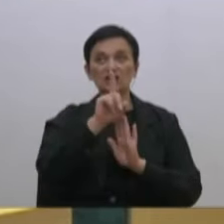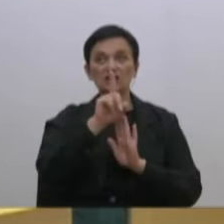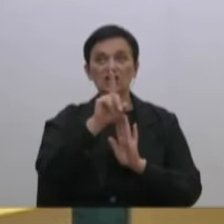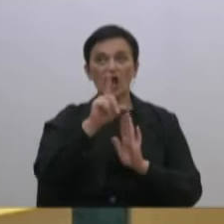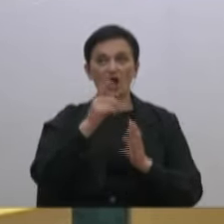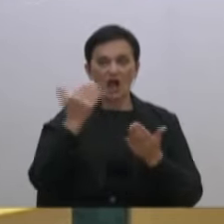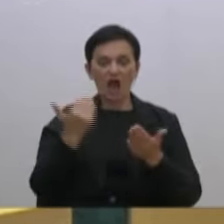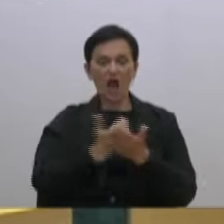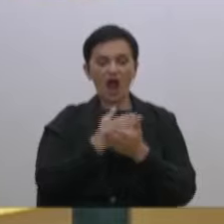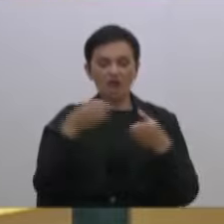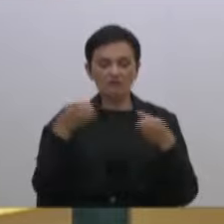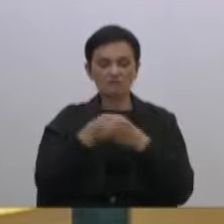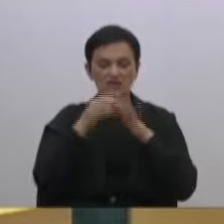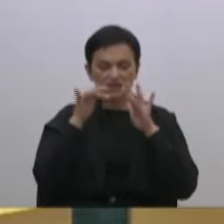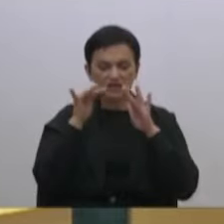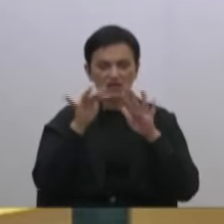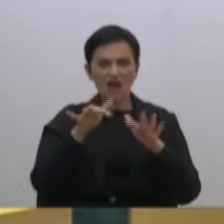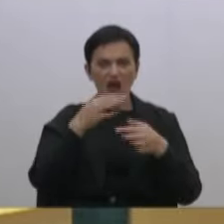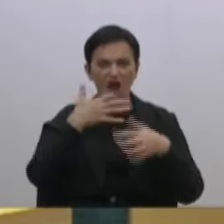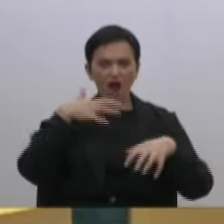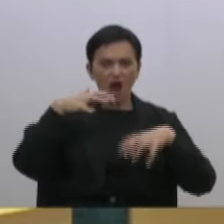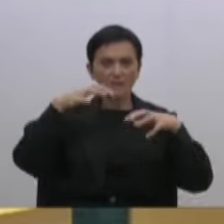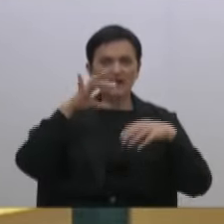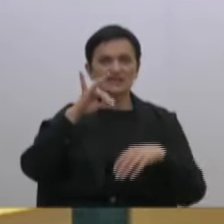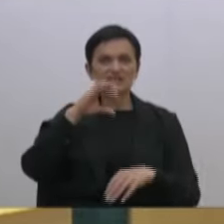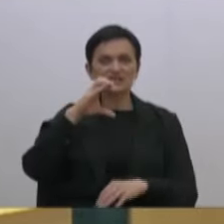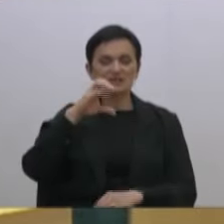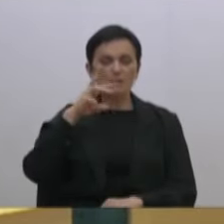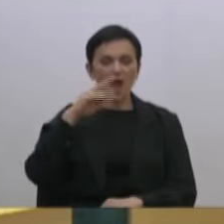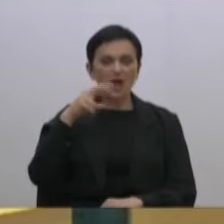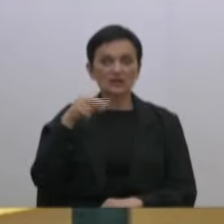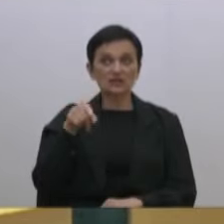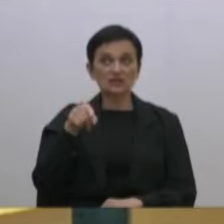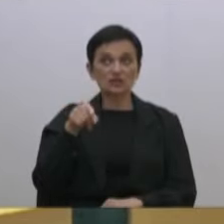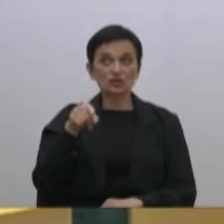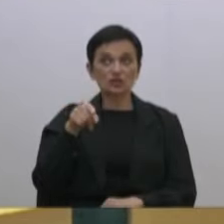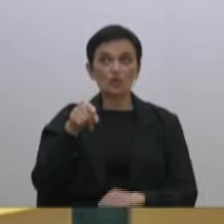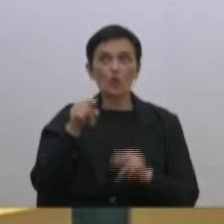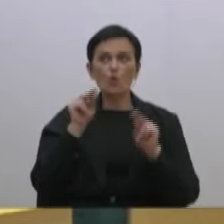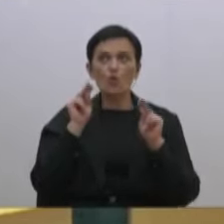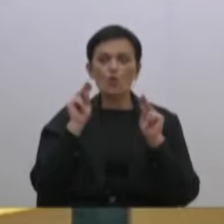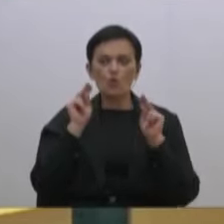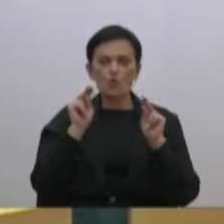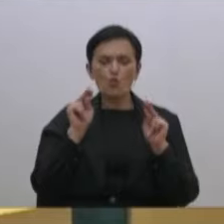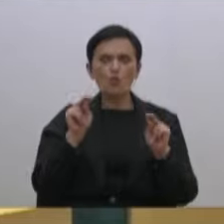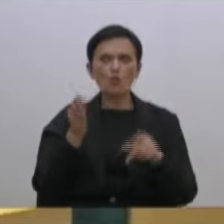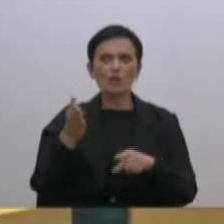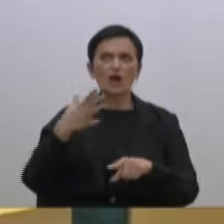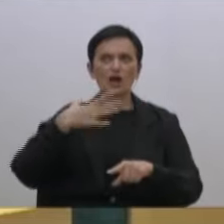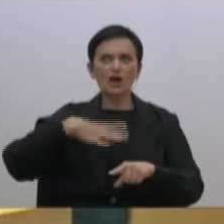გახყურებული ახალი კამპანია არც მეტი არც ნაკლები ისედმა. ამ უპატიოსნესმა ქართულმა